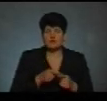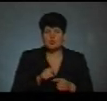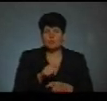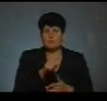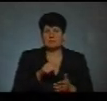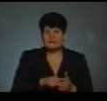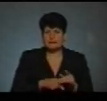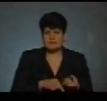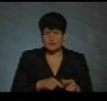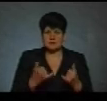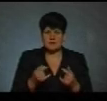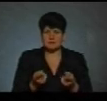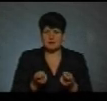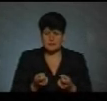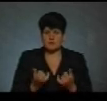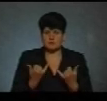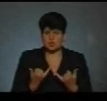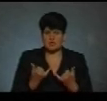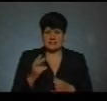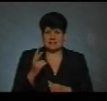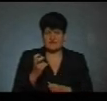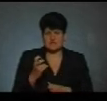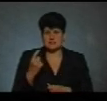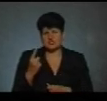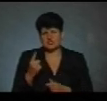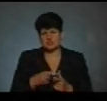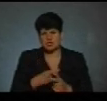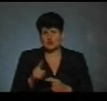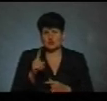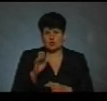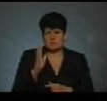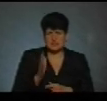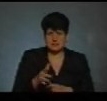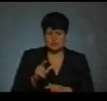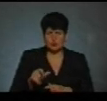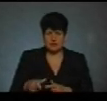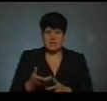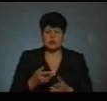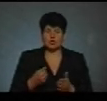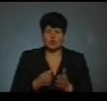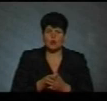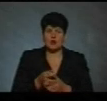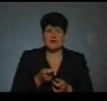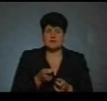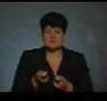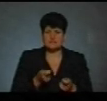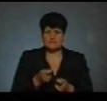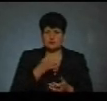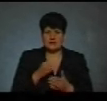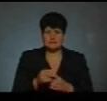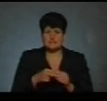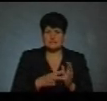що зараз теж притягнути 200 чи 150 чоловік до адміністративної відповідальності по 17 тисяч